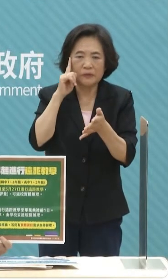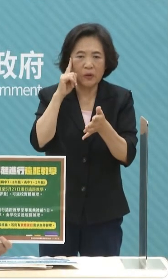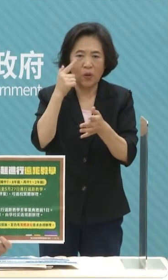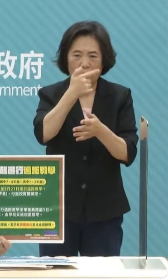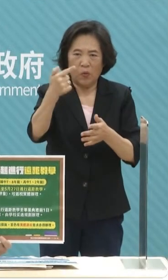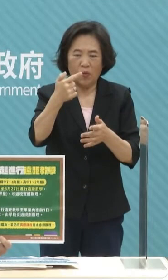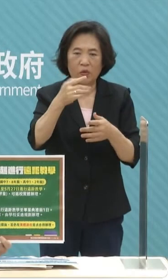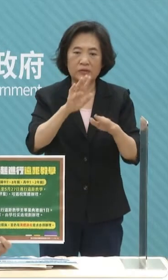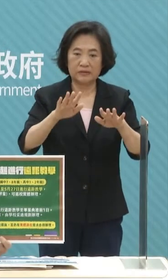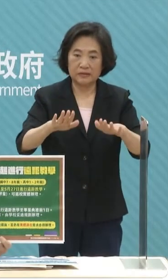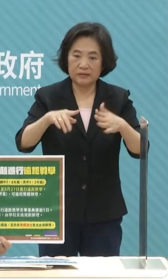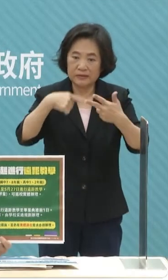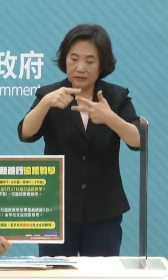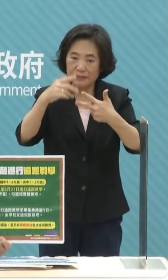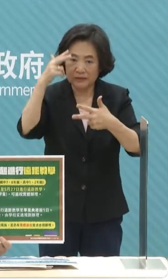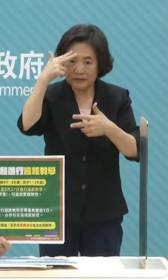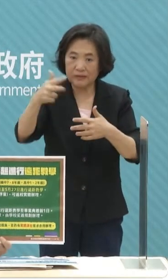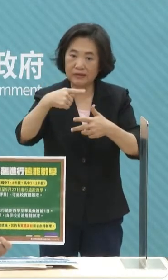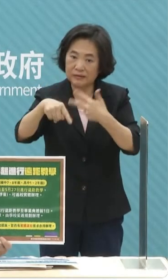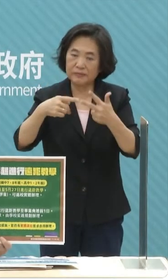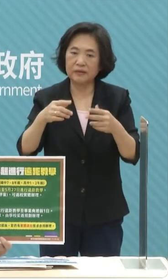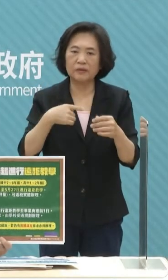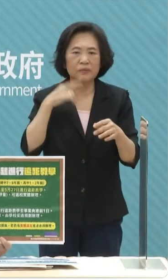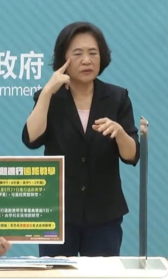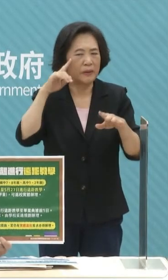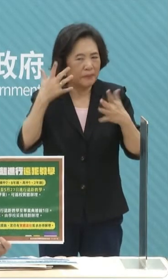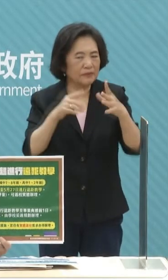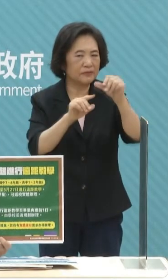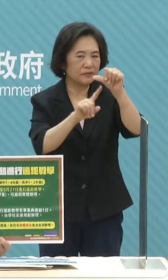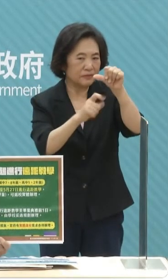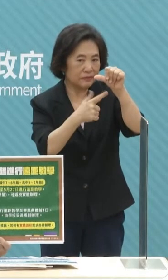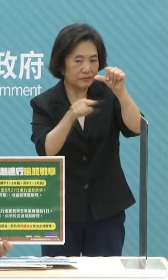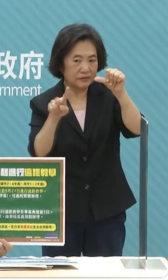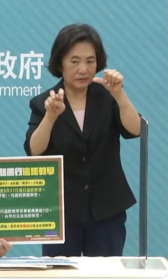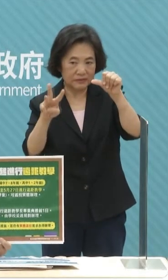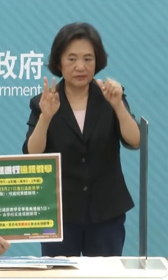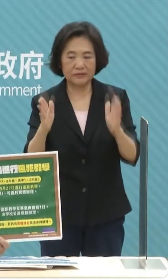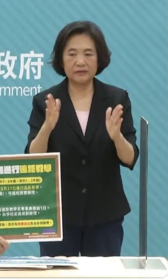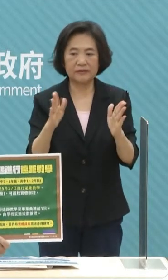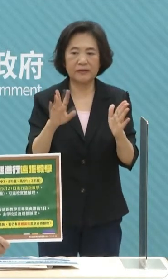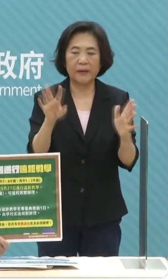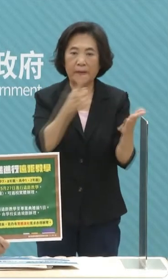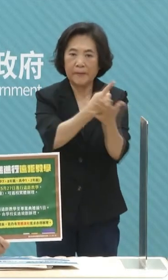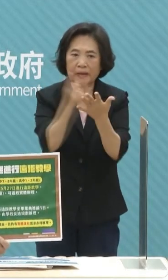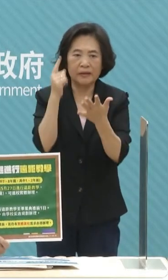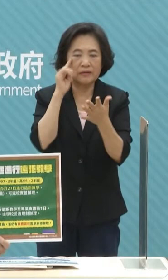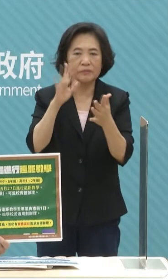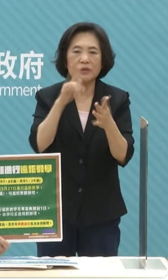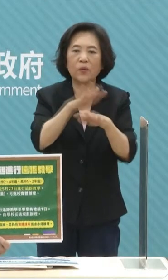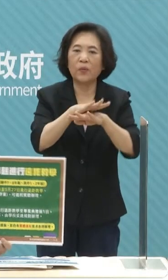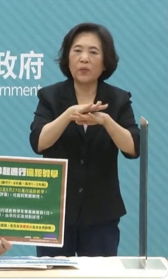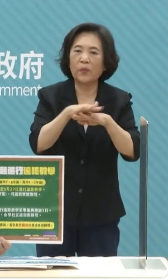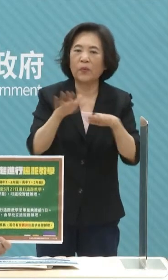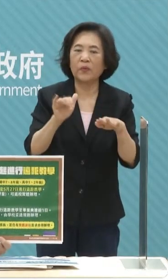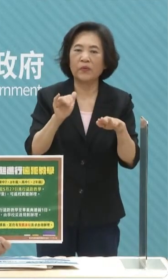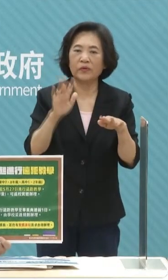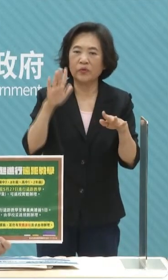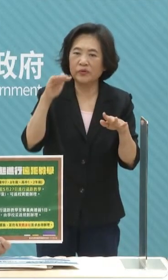这个礼拜到下个礼拜哈，本来我们估计是16号到23号，哦，因为大家比较 slow down， 你知道，所以估计应